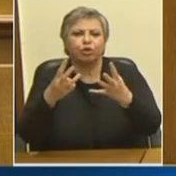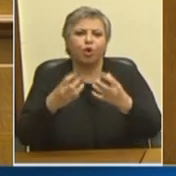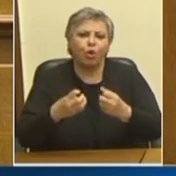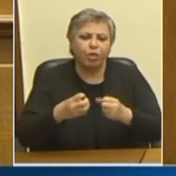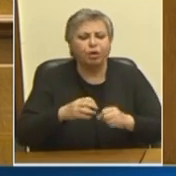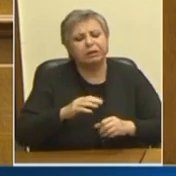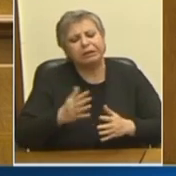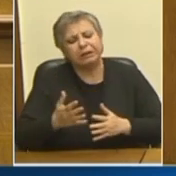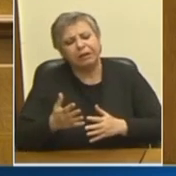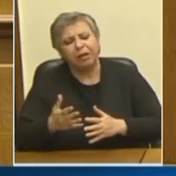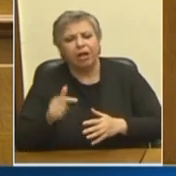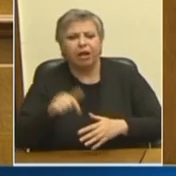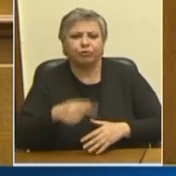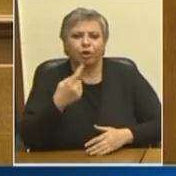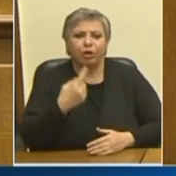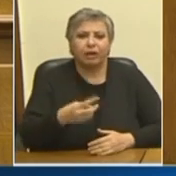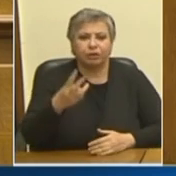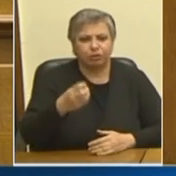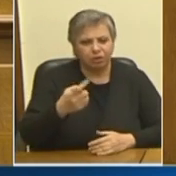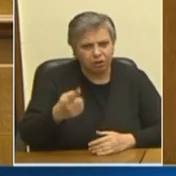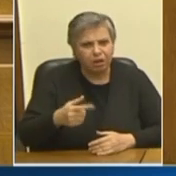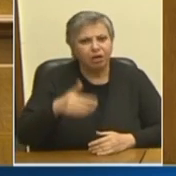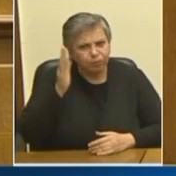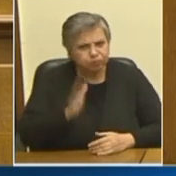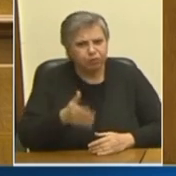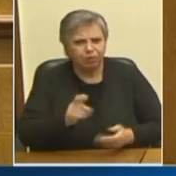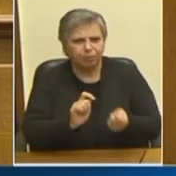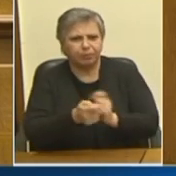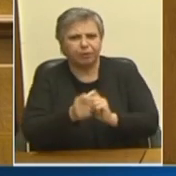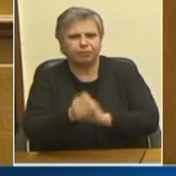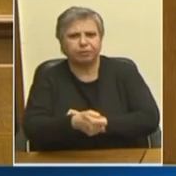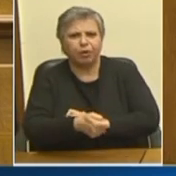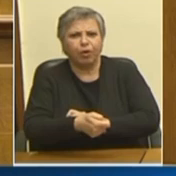έχει προταθεί η αναθεώρηση τώρα από την παρούσα Βουλή.